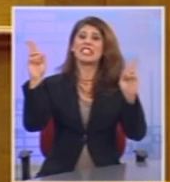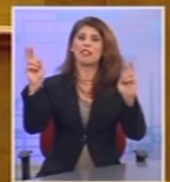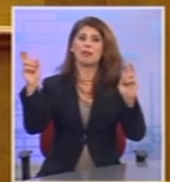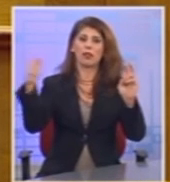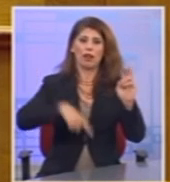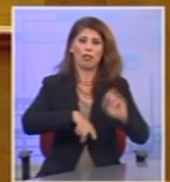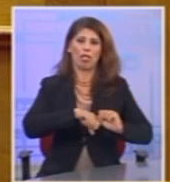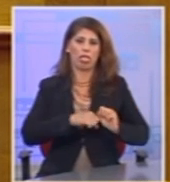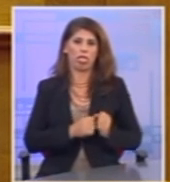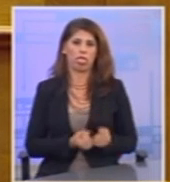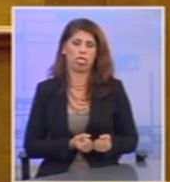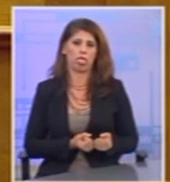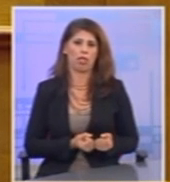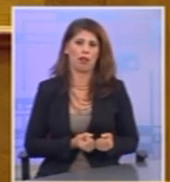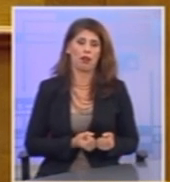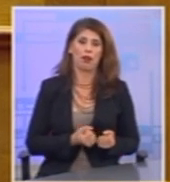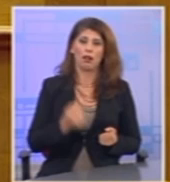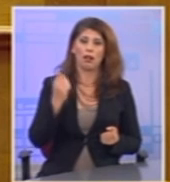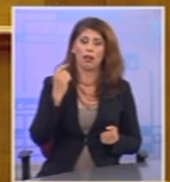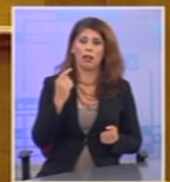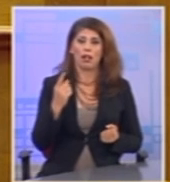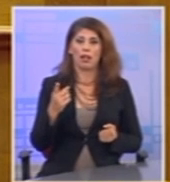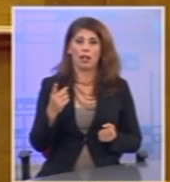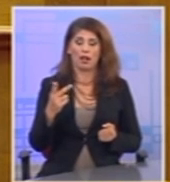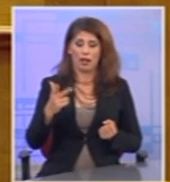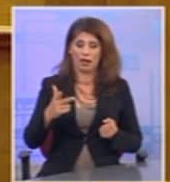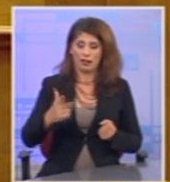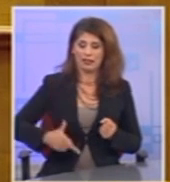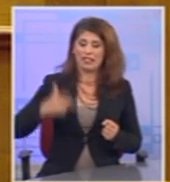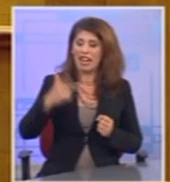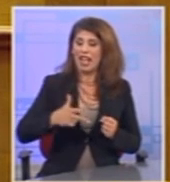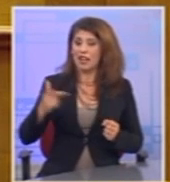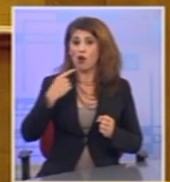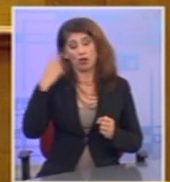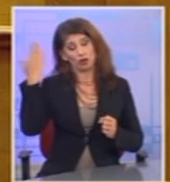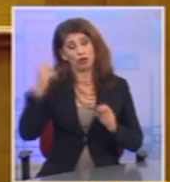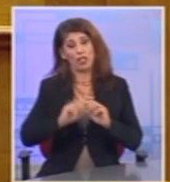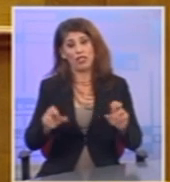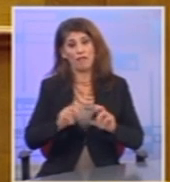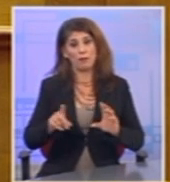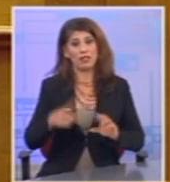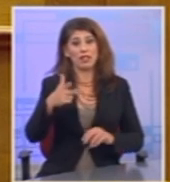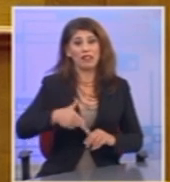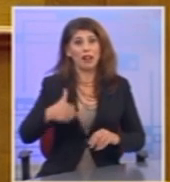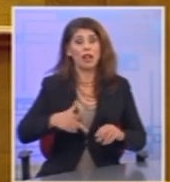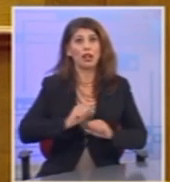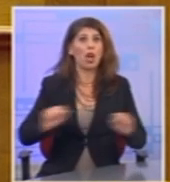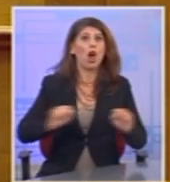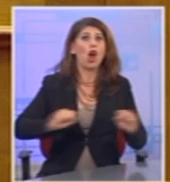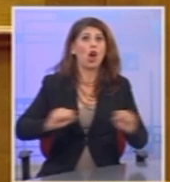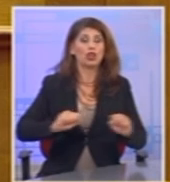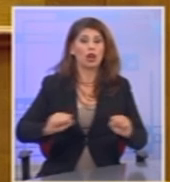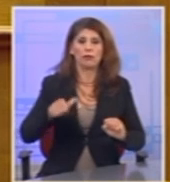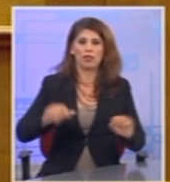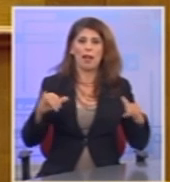απελπισία. Ένα σταμάτητο τρενάκι του τρόμου, που όμως τώρα δεν είναι παιχνίδι και δεν θα καταλήξει σε